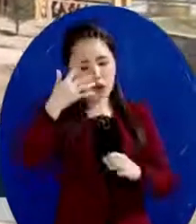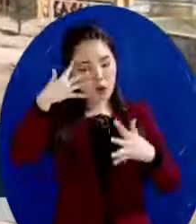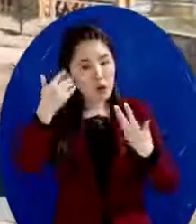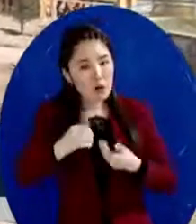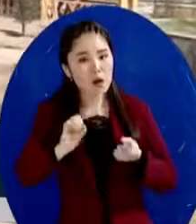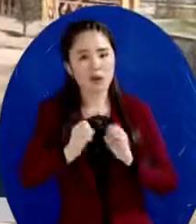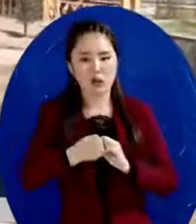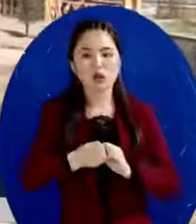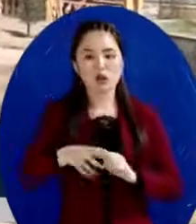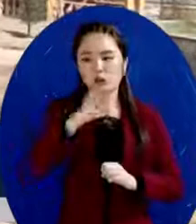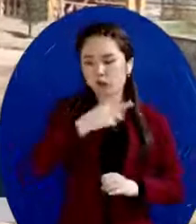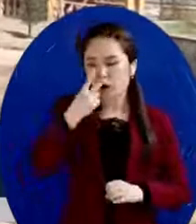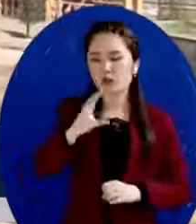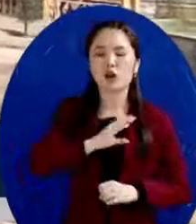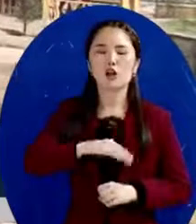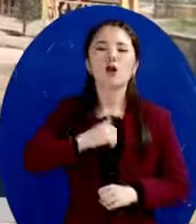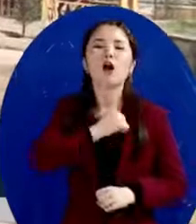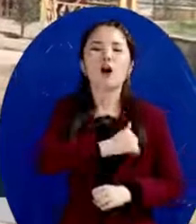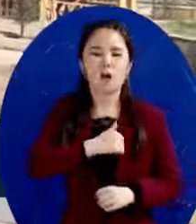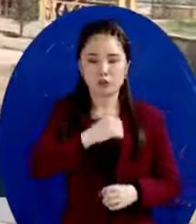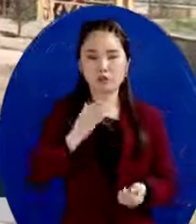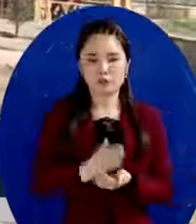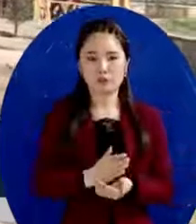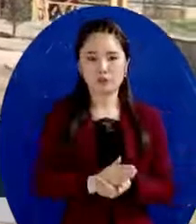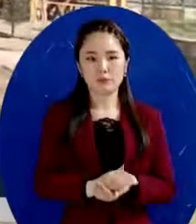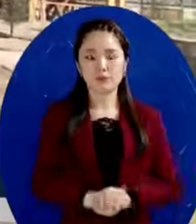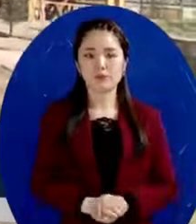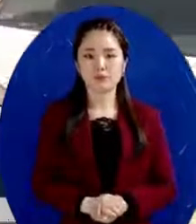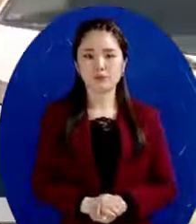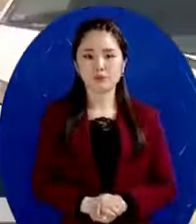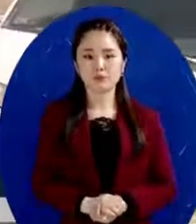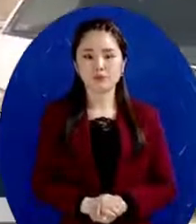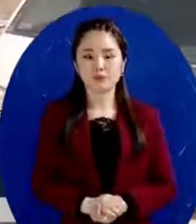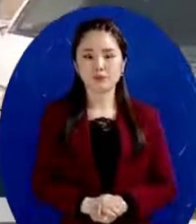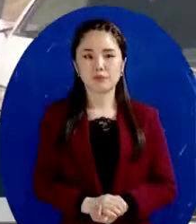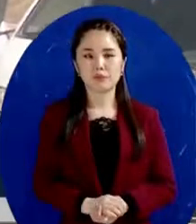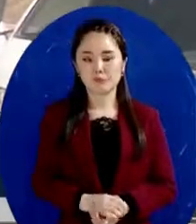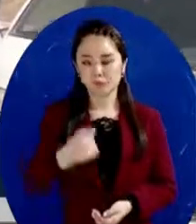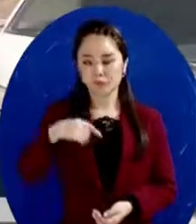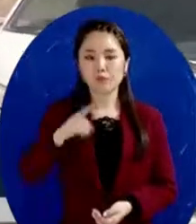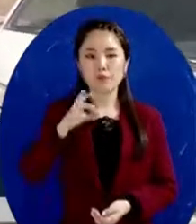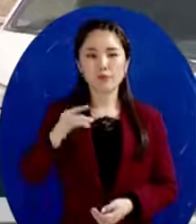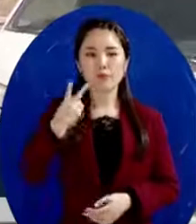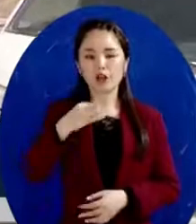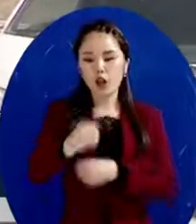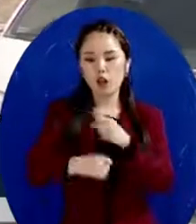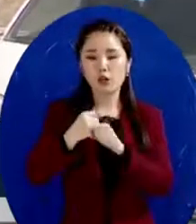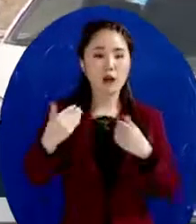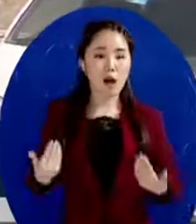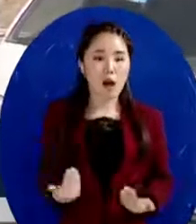байгуулж энэ ажилд нь бид нар бол сэтгэл дүүрэн байдаг аа. Би одоо энэ хороонд 20 гаруй жил амьдарч байна.